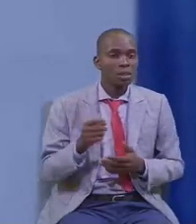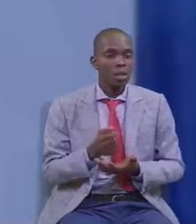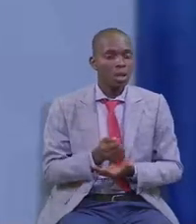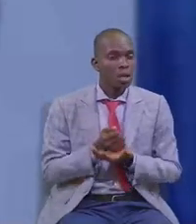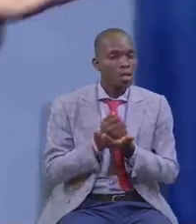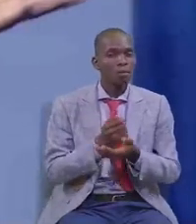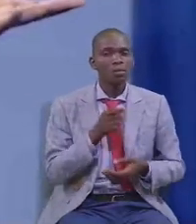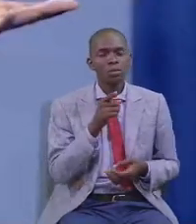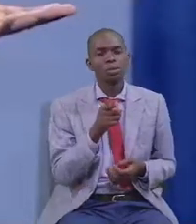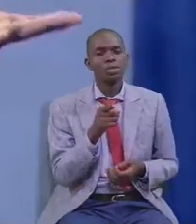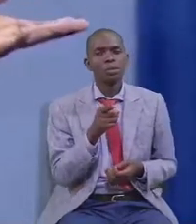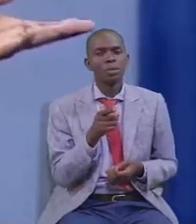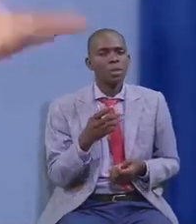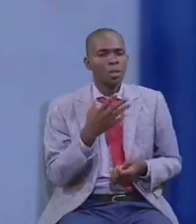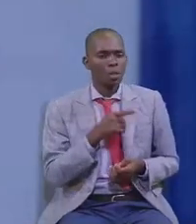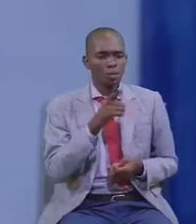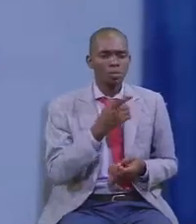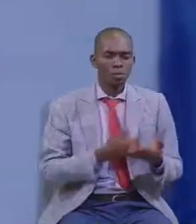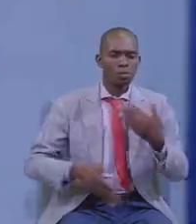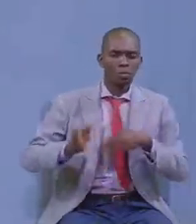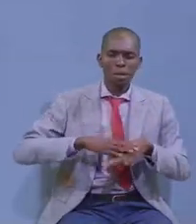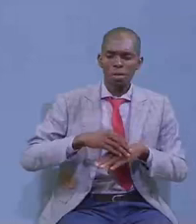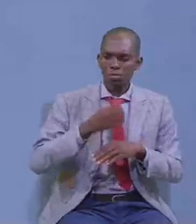Tu le déshonores. Non.